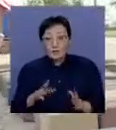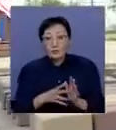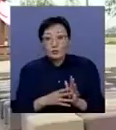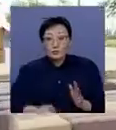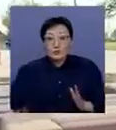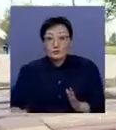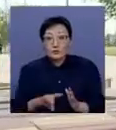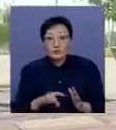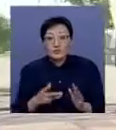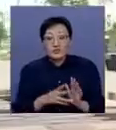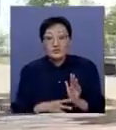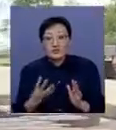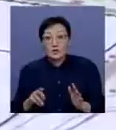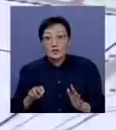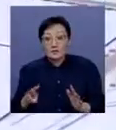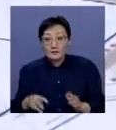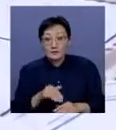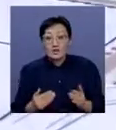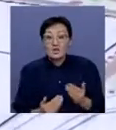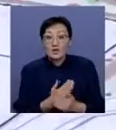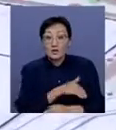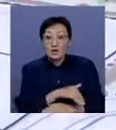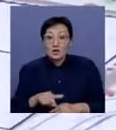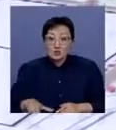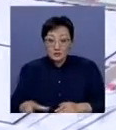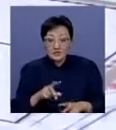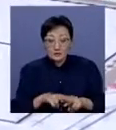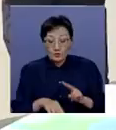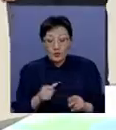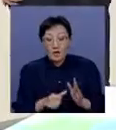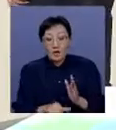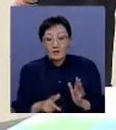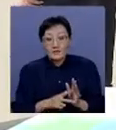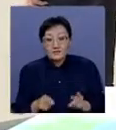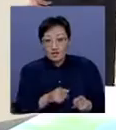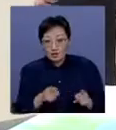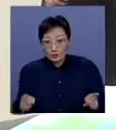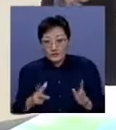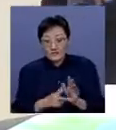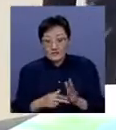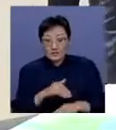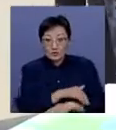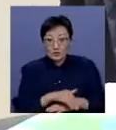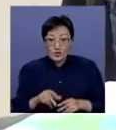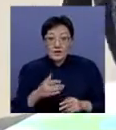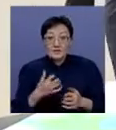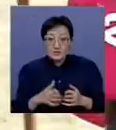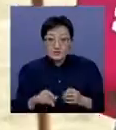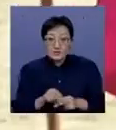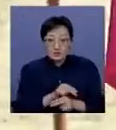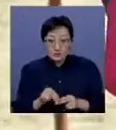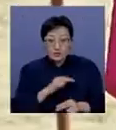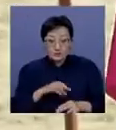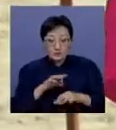ықшам ауданында 84 шақырымға созылған жаңа жол салынады, ал ұзындығы 68 шақырым болатын 8 көшеге орташа жөндеу жүргізілмек.